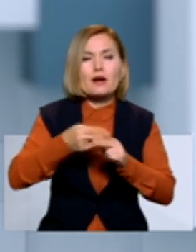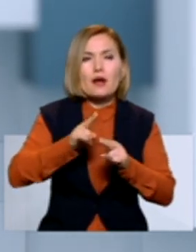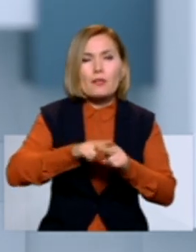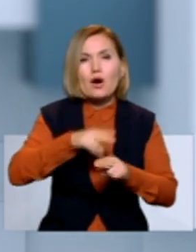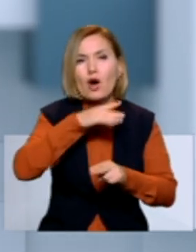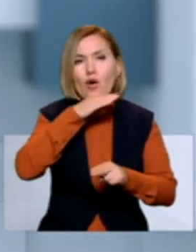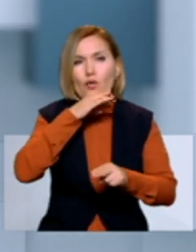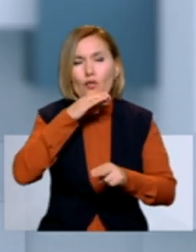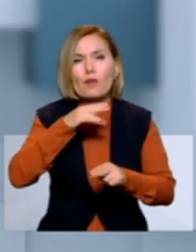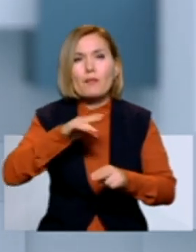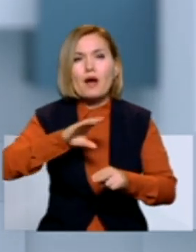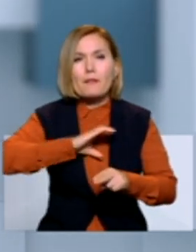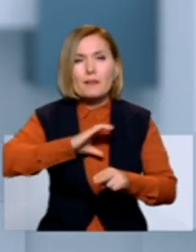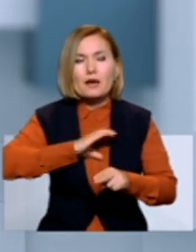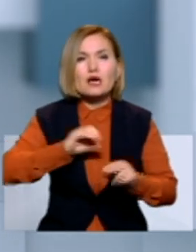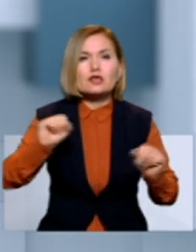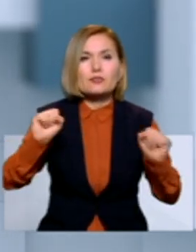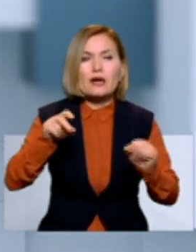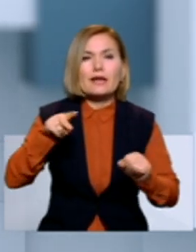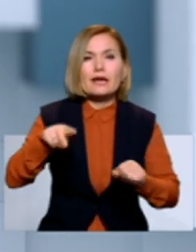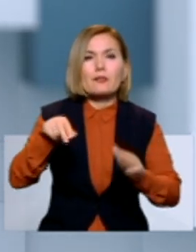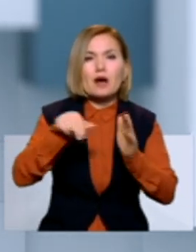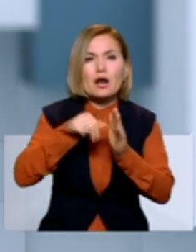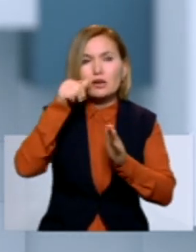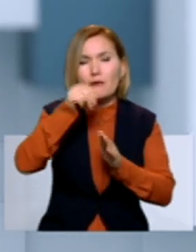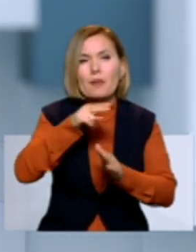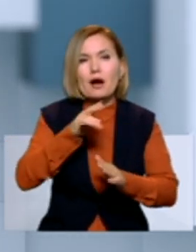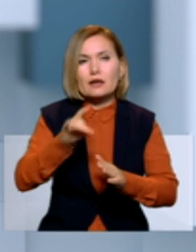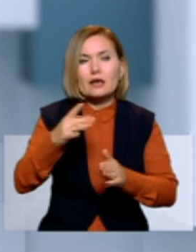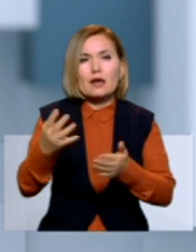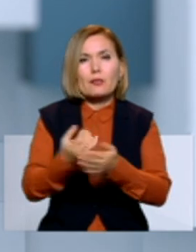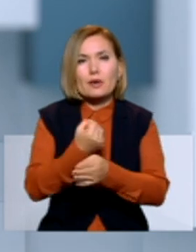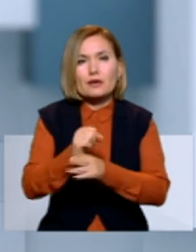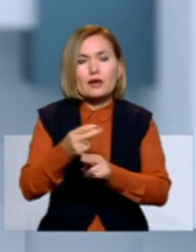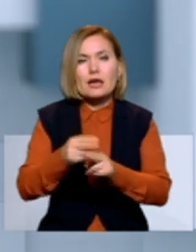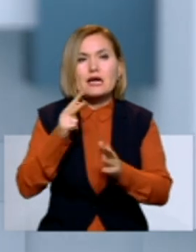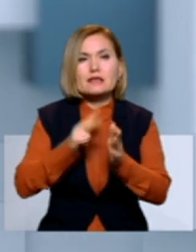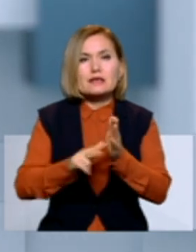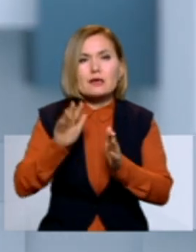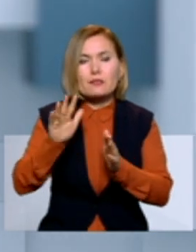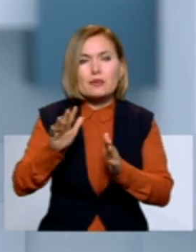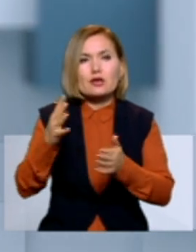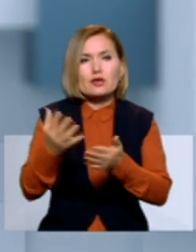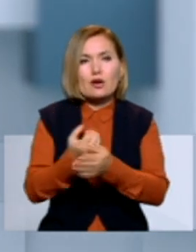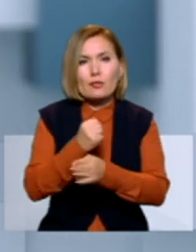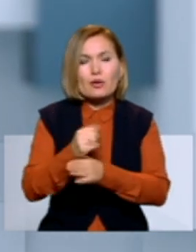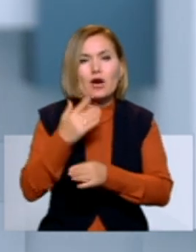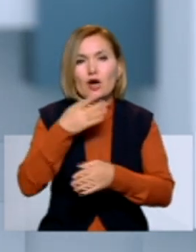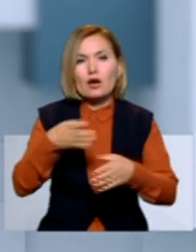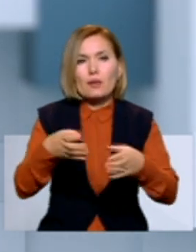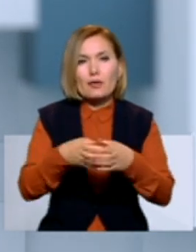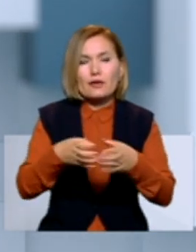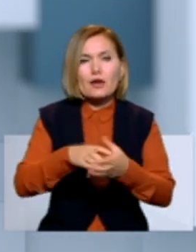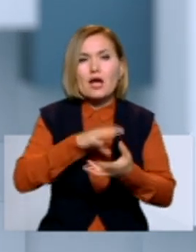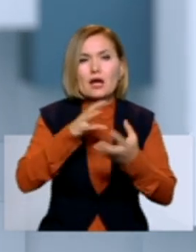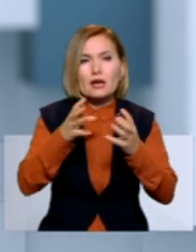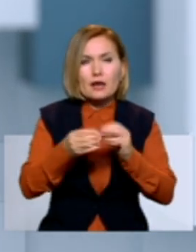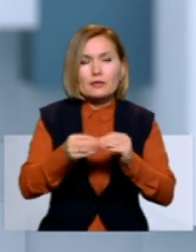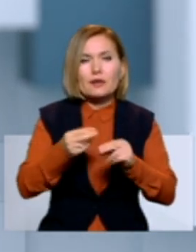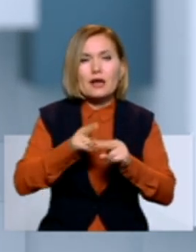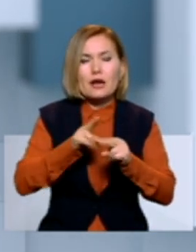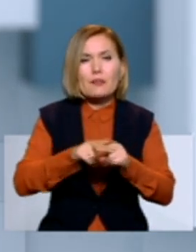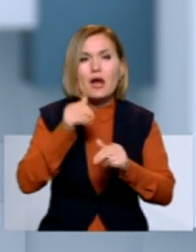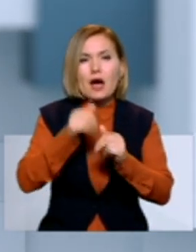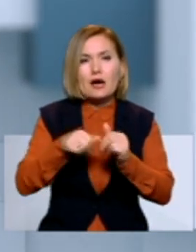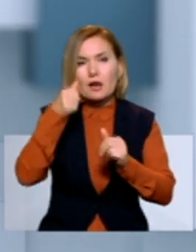ең көп медальді спортшыларымыз 2006 жылы Қатарда еленген, яғни 85 жылды. Ұлттық құрама командалық қортынды кестеде